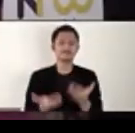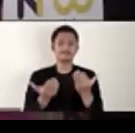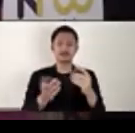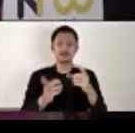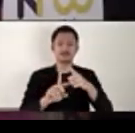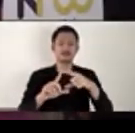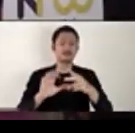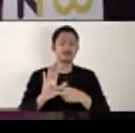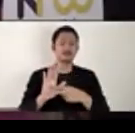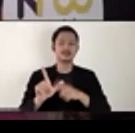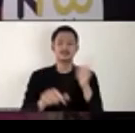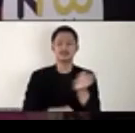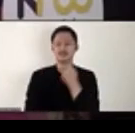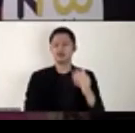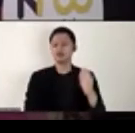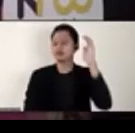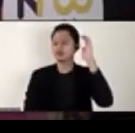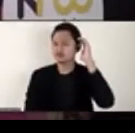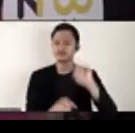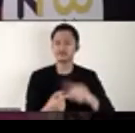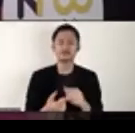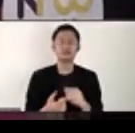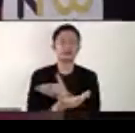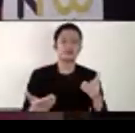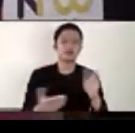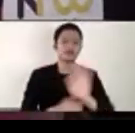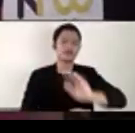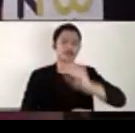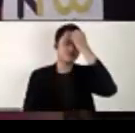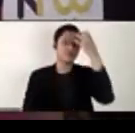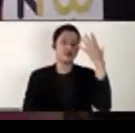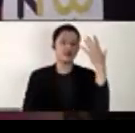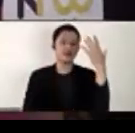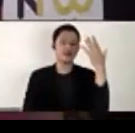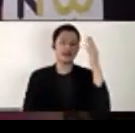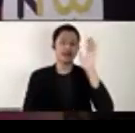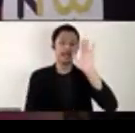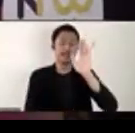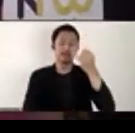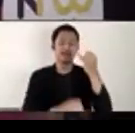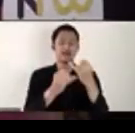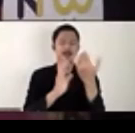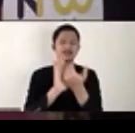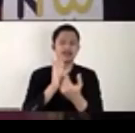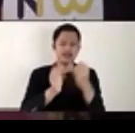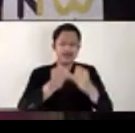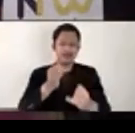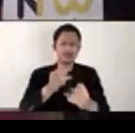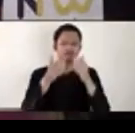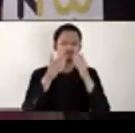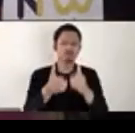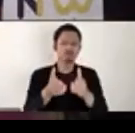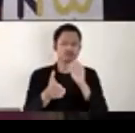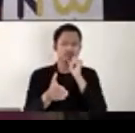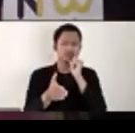kita simak dan pada rekan-rekan semua jangan lupa nanti di akhir khusus untuk